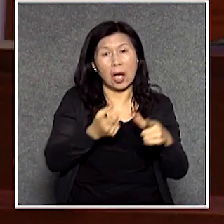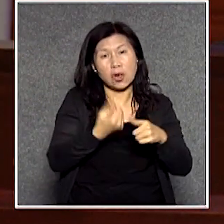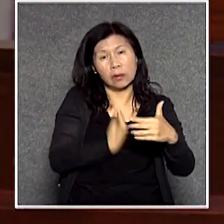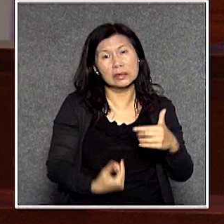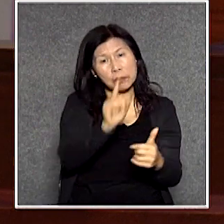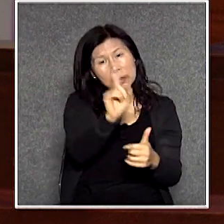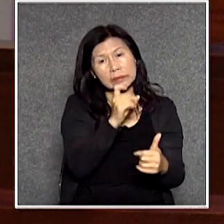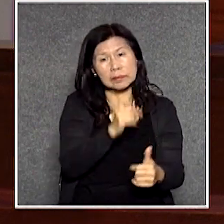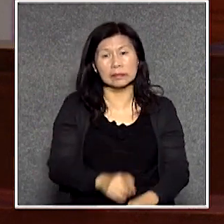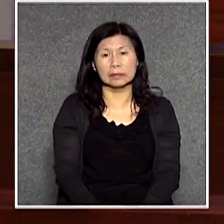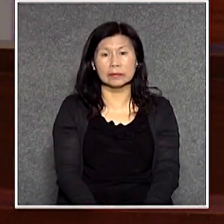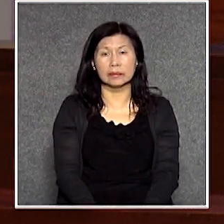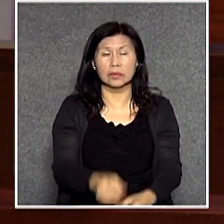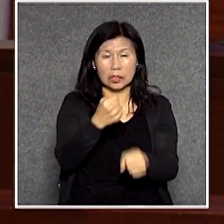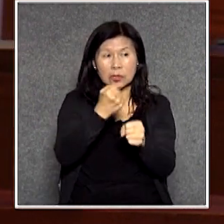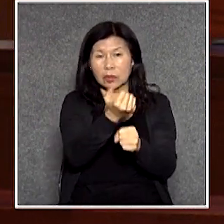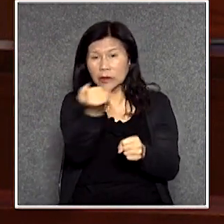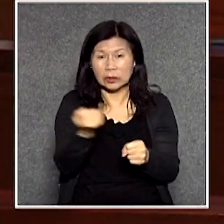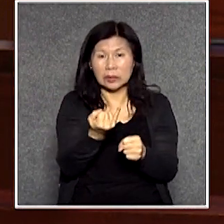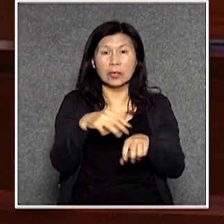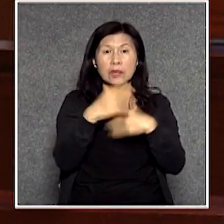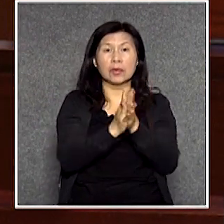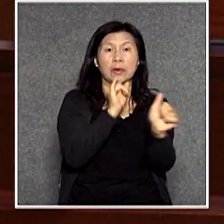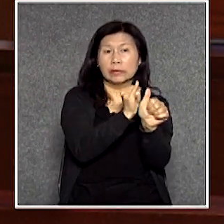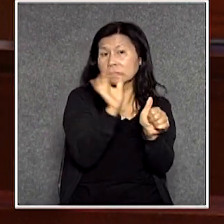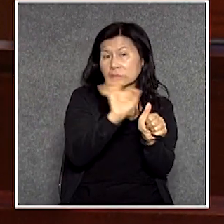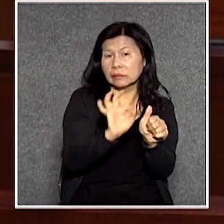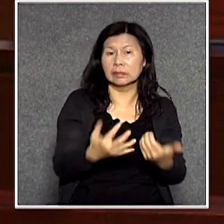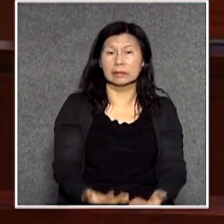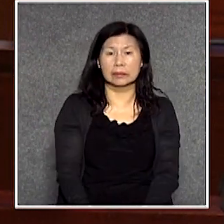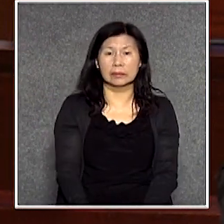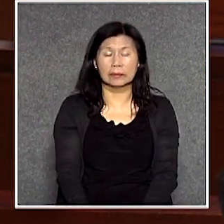啊？做錯嘢唔使受罰，係咪？